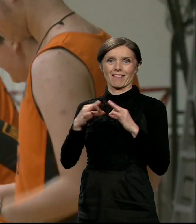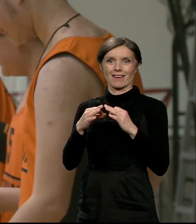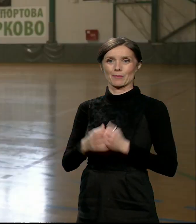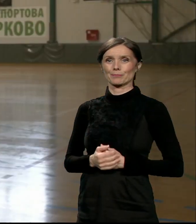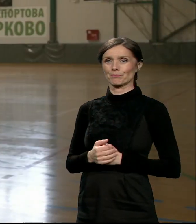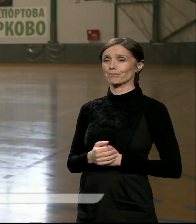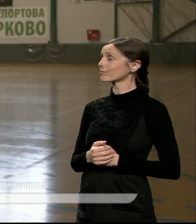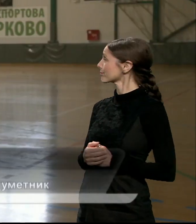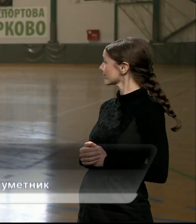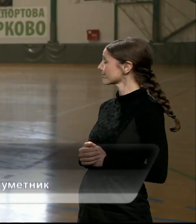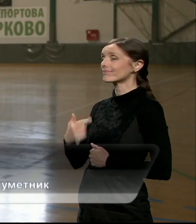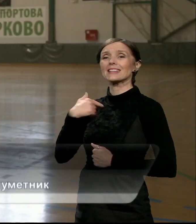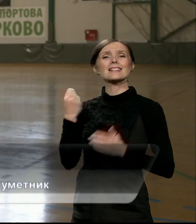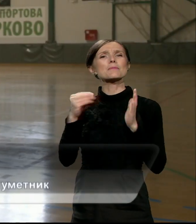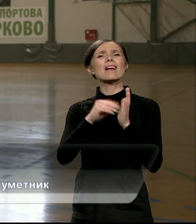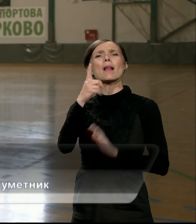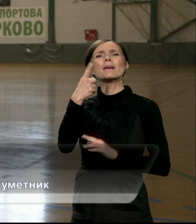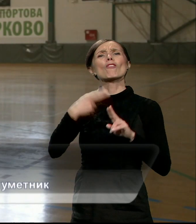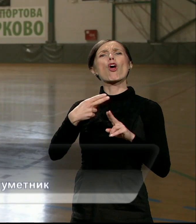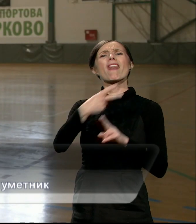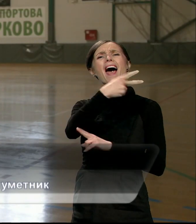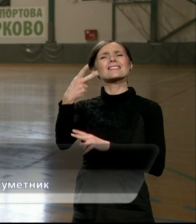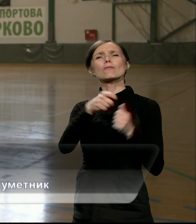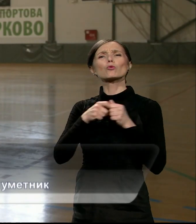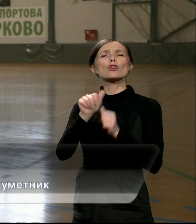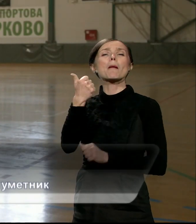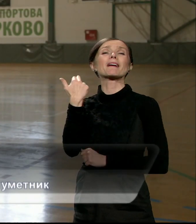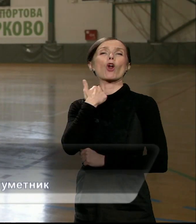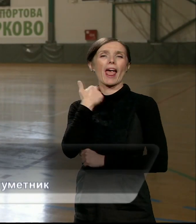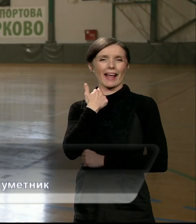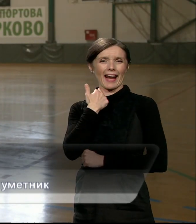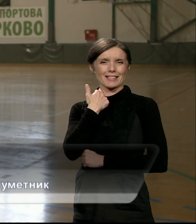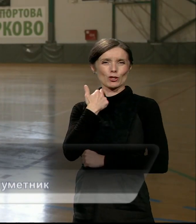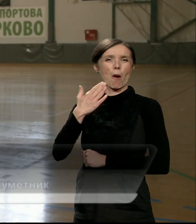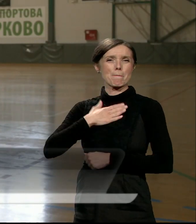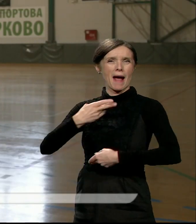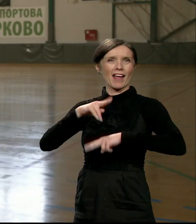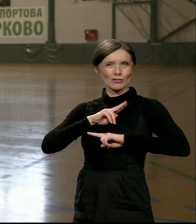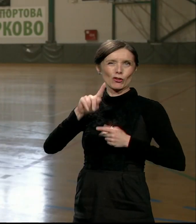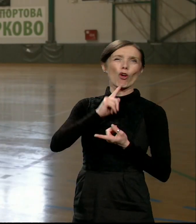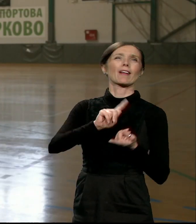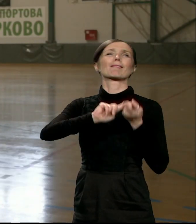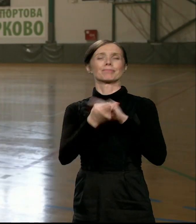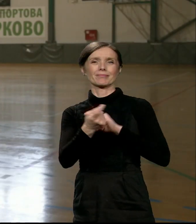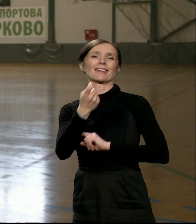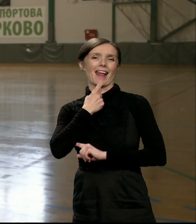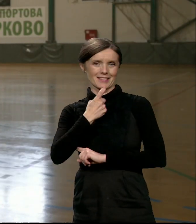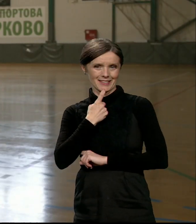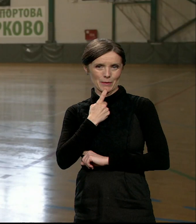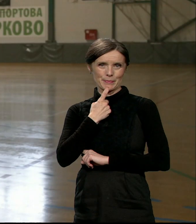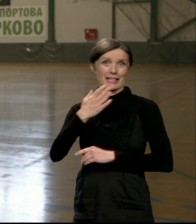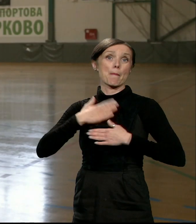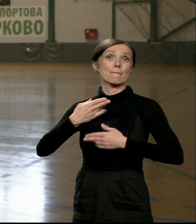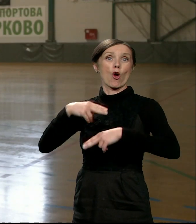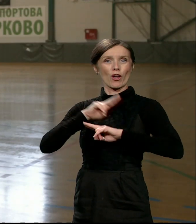Pravila sam naziv na engleskom prvo, My Turn, i eto, prevela ga tako neko Moj red. Volim te nazive